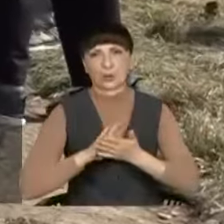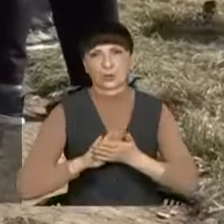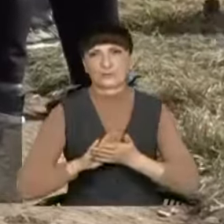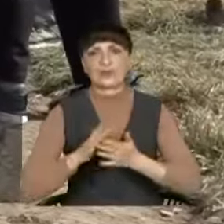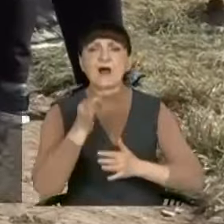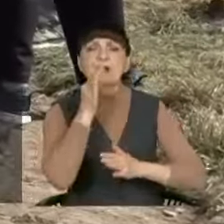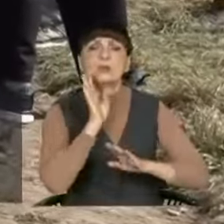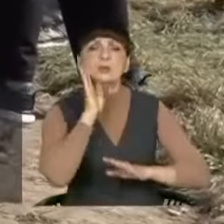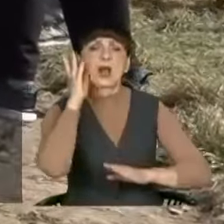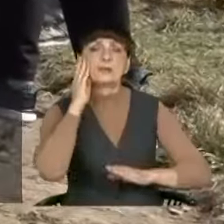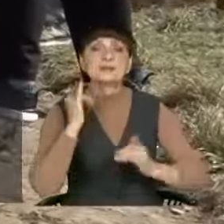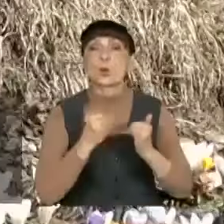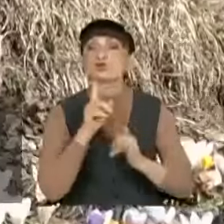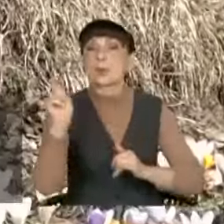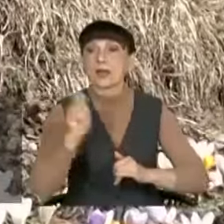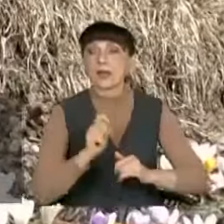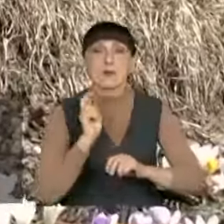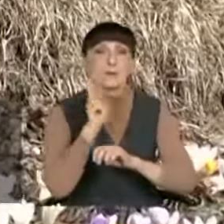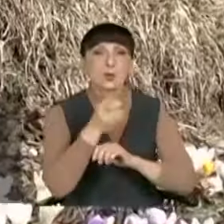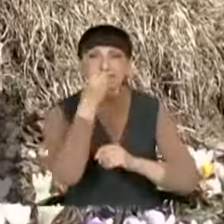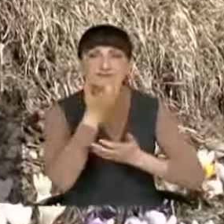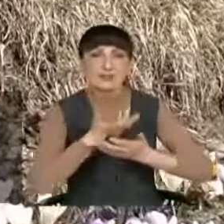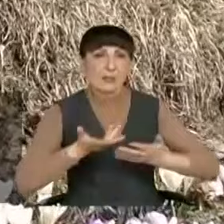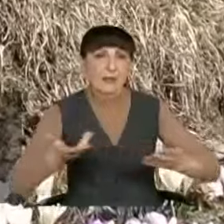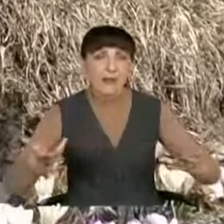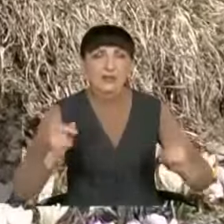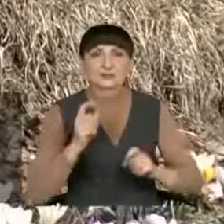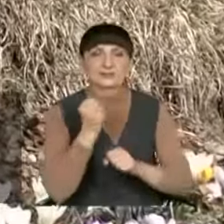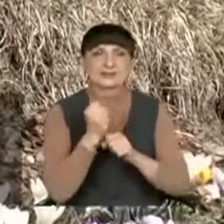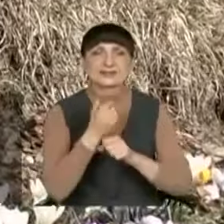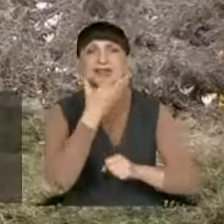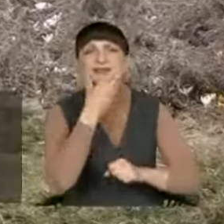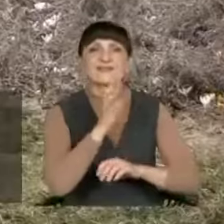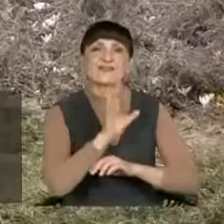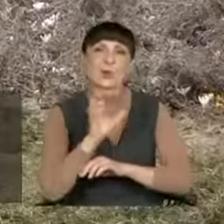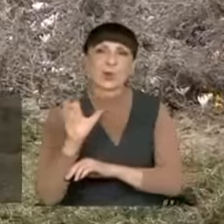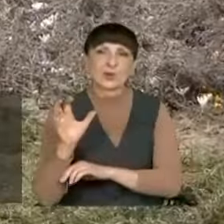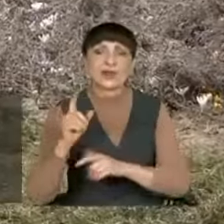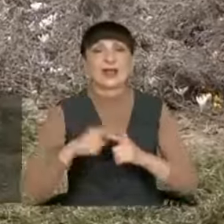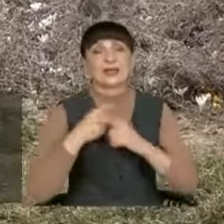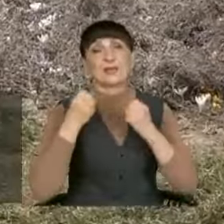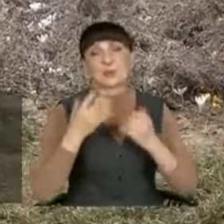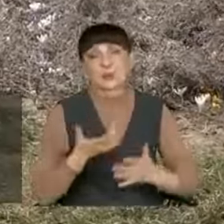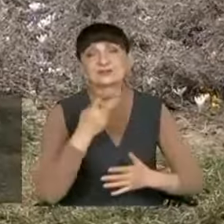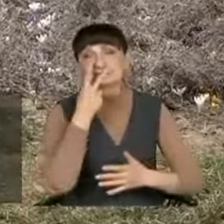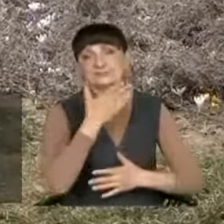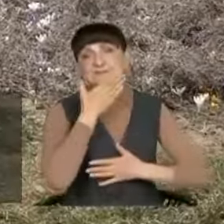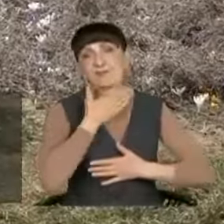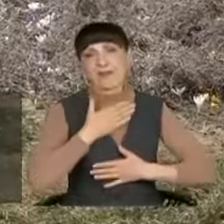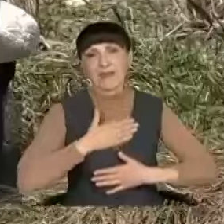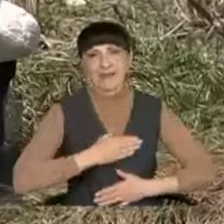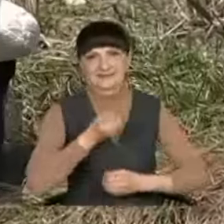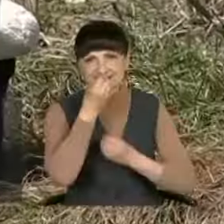раннего утра алматинцы и гости города приходят в Цветочной поляне чтобы сделать красивые фото или просто насладиться живописным